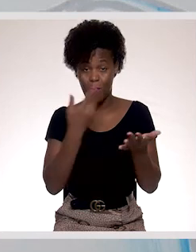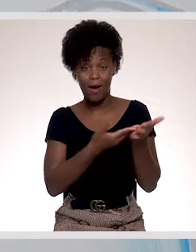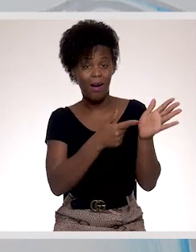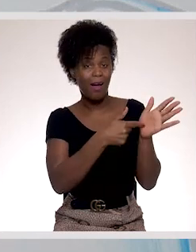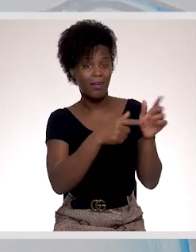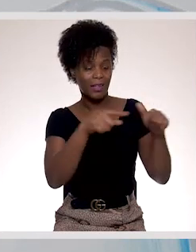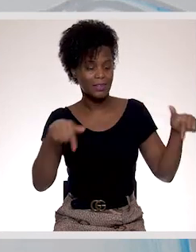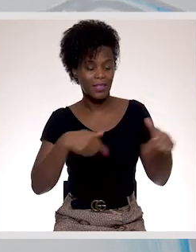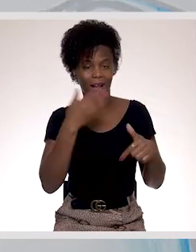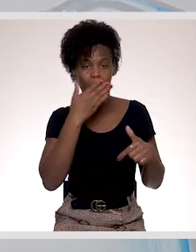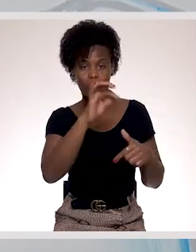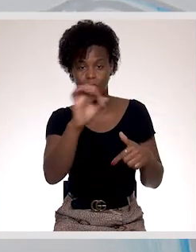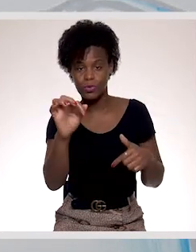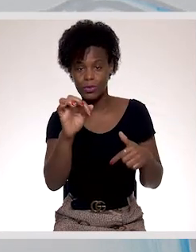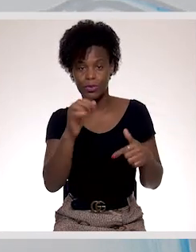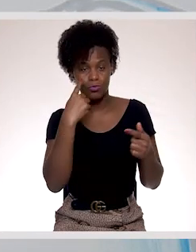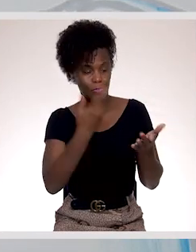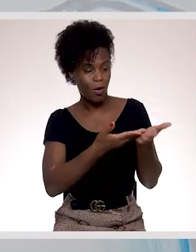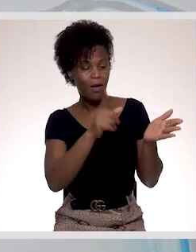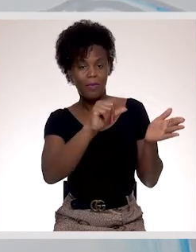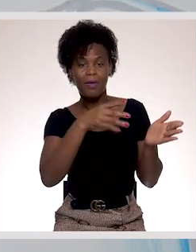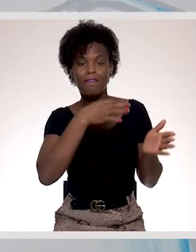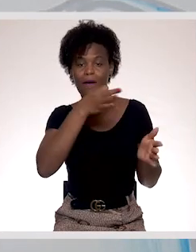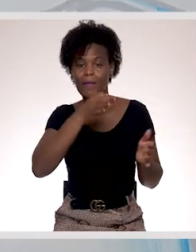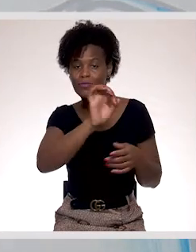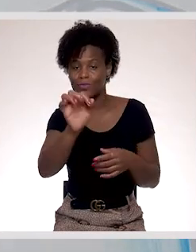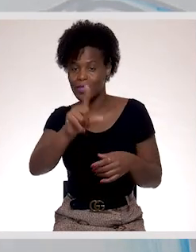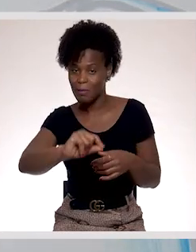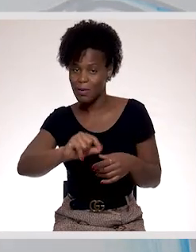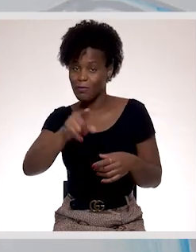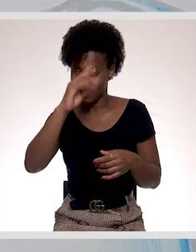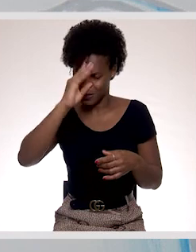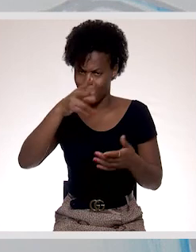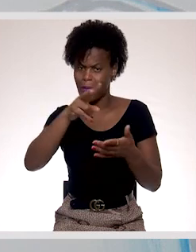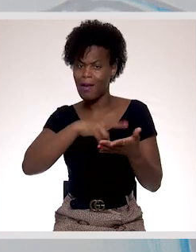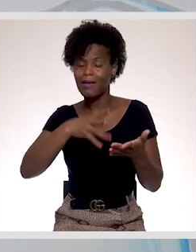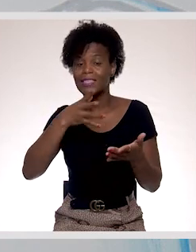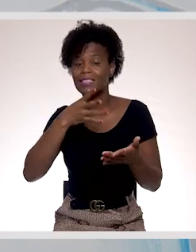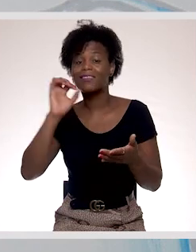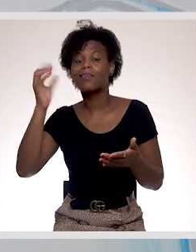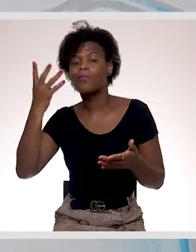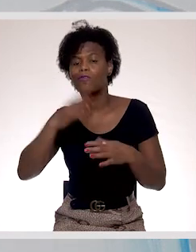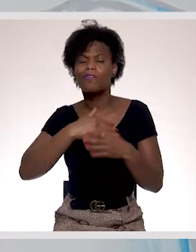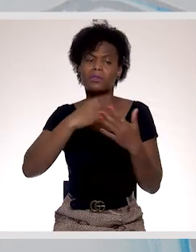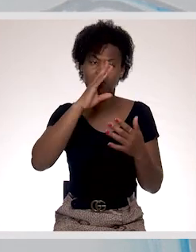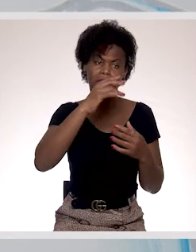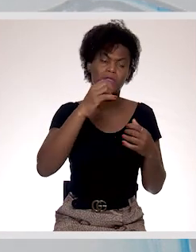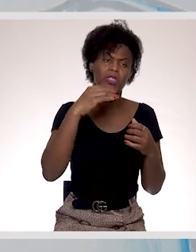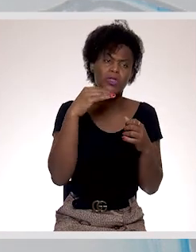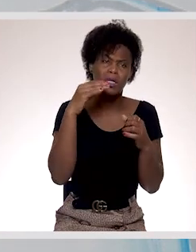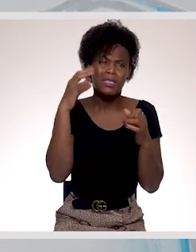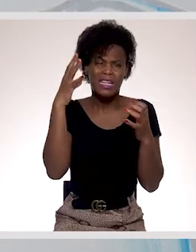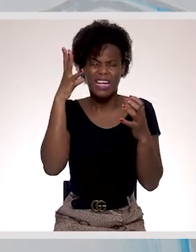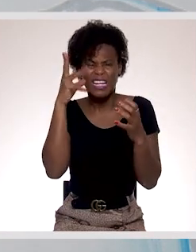classe. Présente à ta famille aussi. Maintenant, tu vas savoir dire le temps qu'il fait, s'il fait chaud, s'il fait